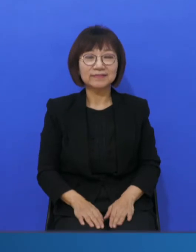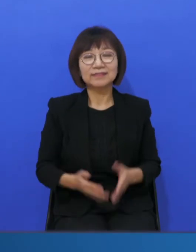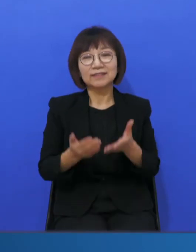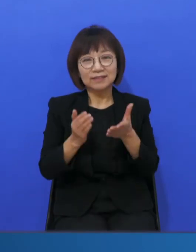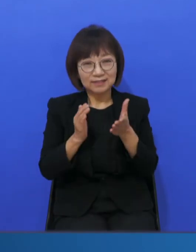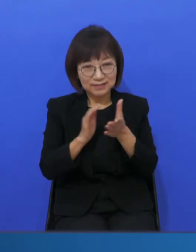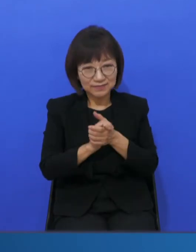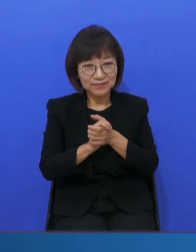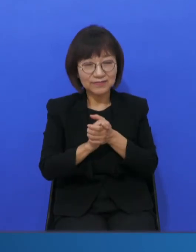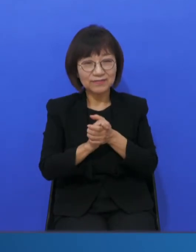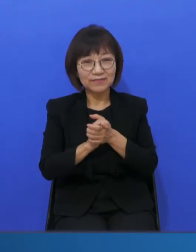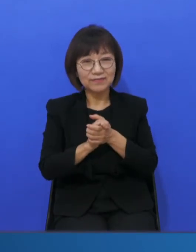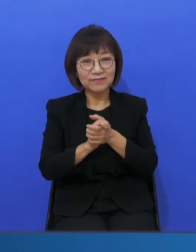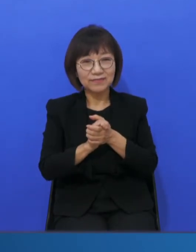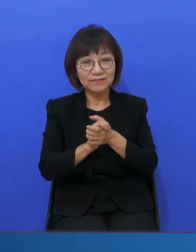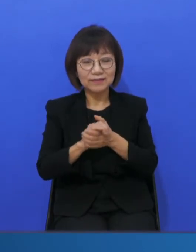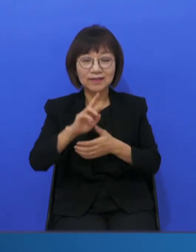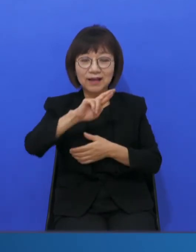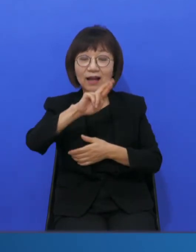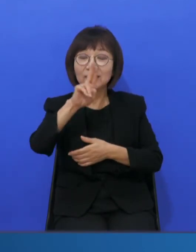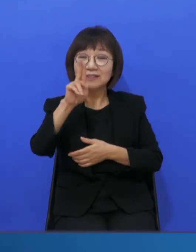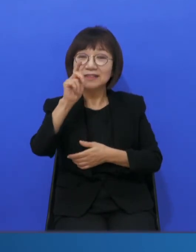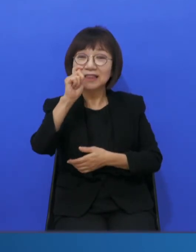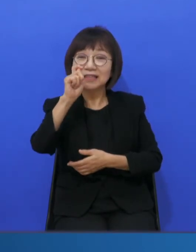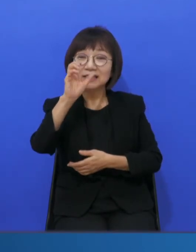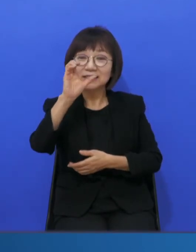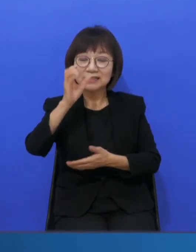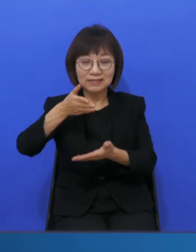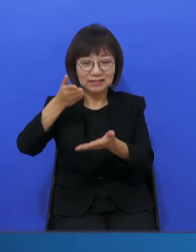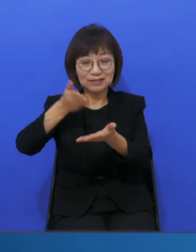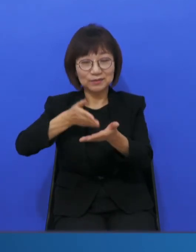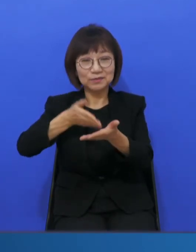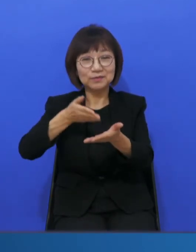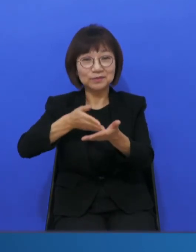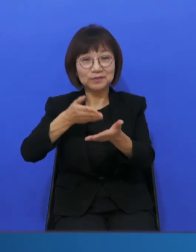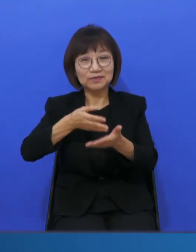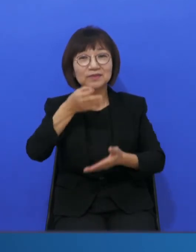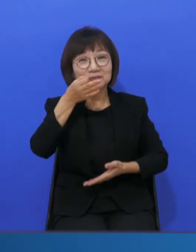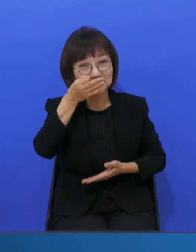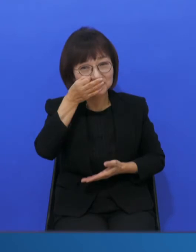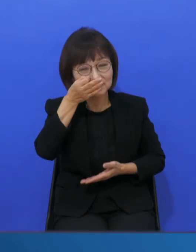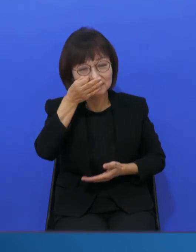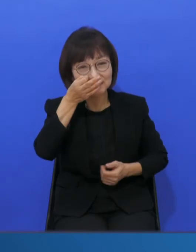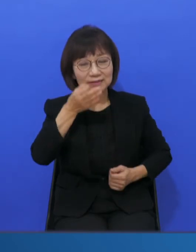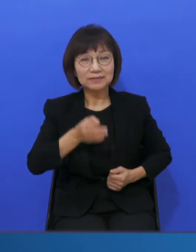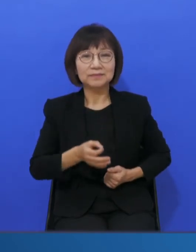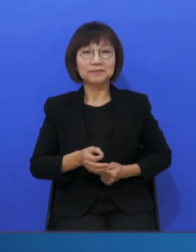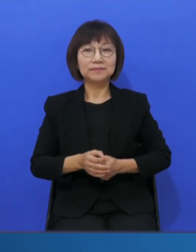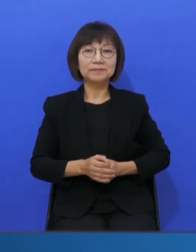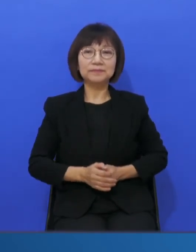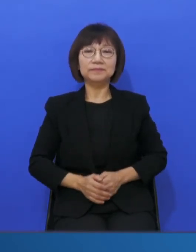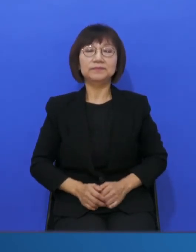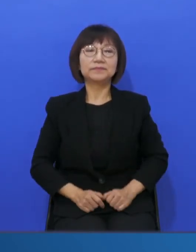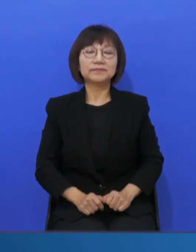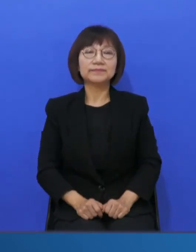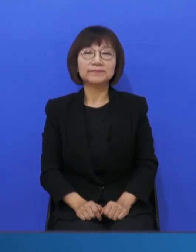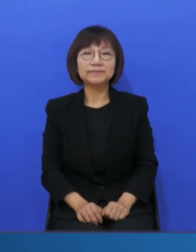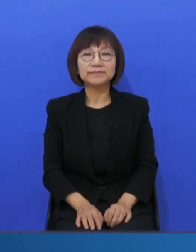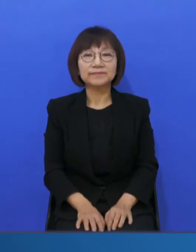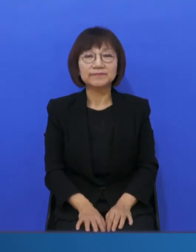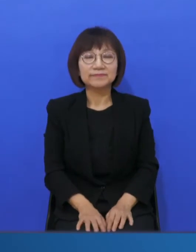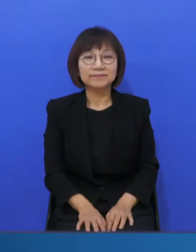아멘. Amen. RUTC 뉴스 시청하도록 하겠습니다. We'll watch the RETC news.